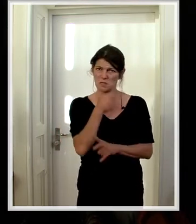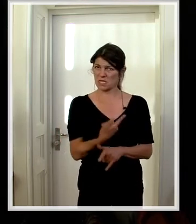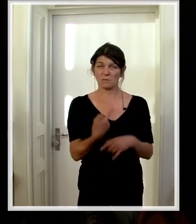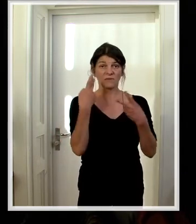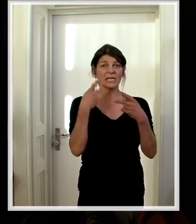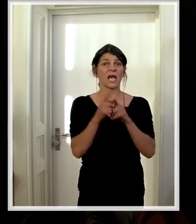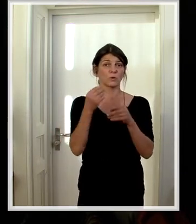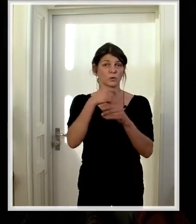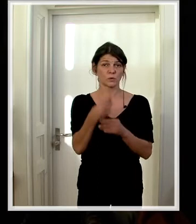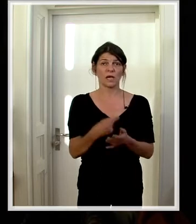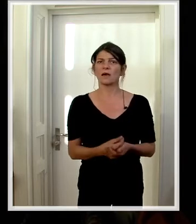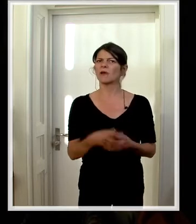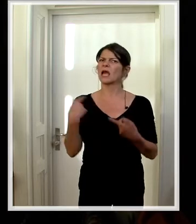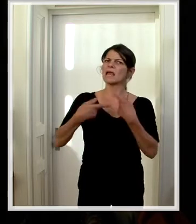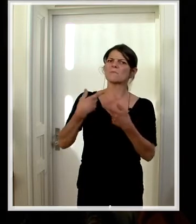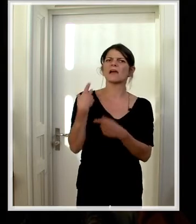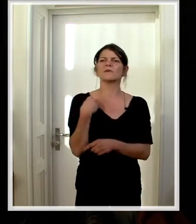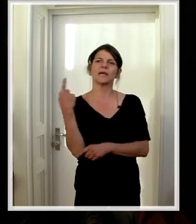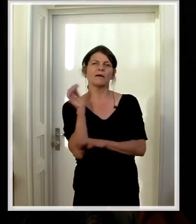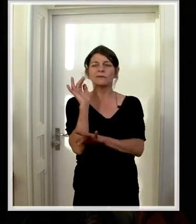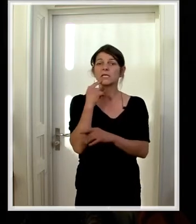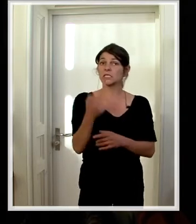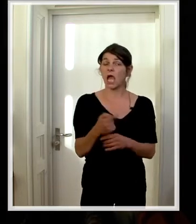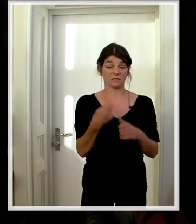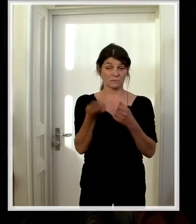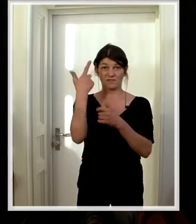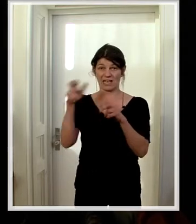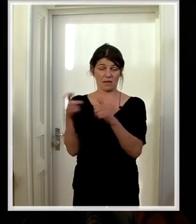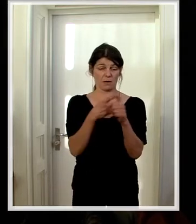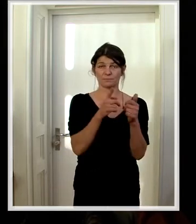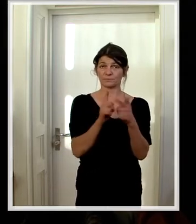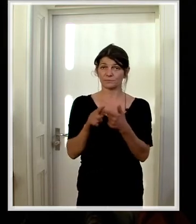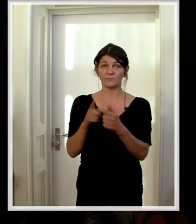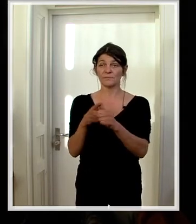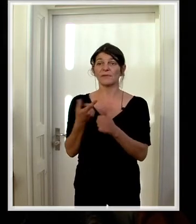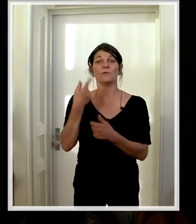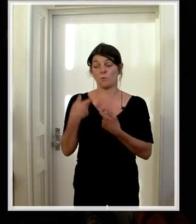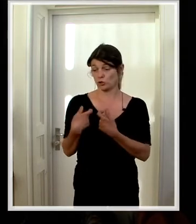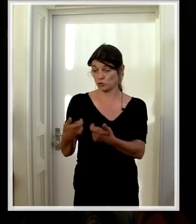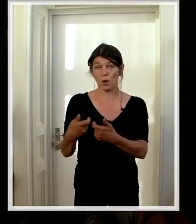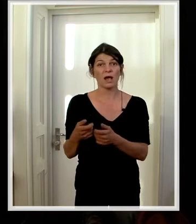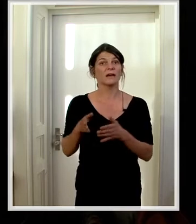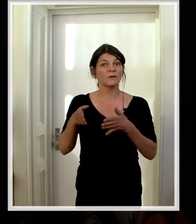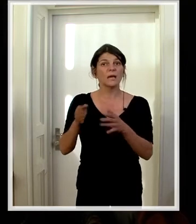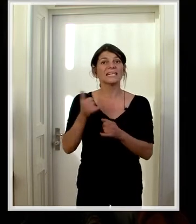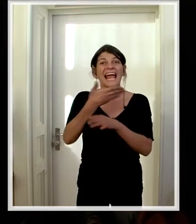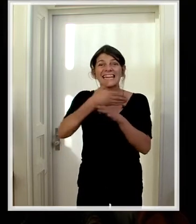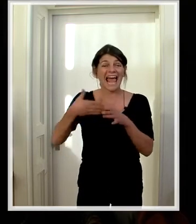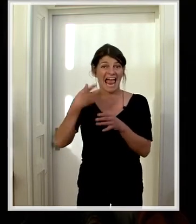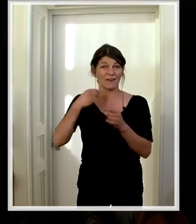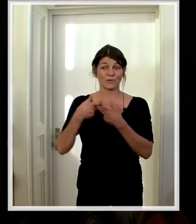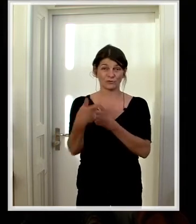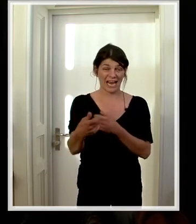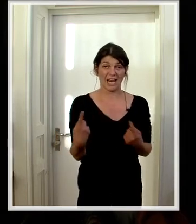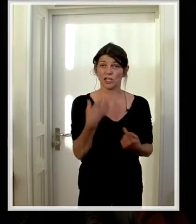es auch immer wieder so ein bisschen suggeriert wird, sind zwei Themen. Das eine ist, der Doppelspurausbau beschränkt sich auf einen Teil von der Strecke, also in